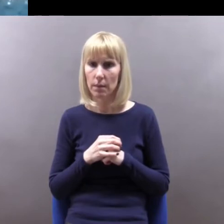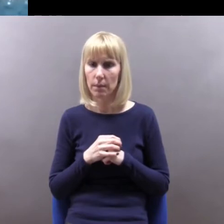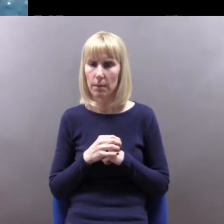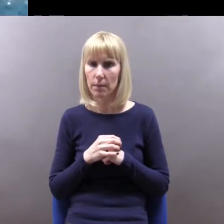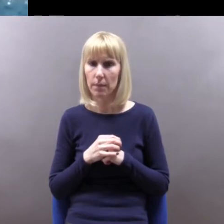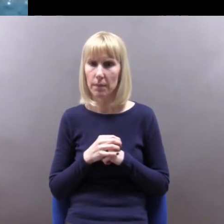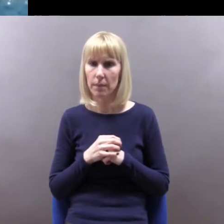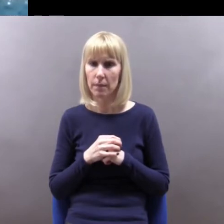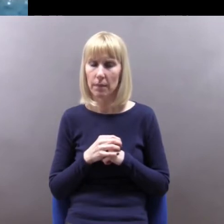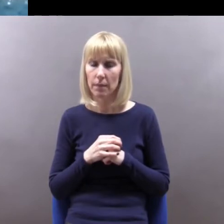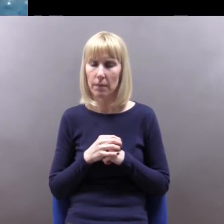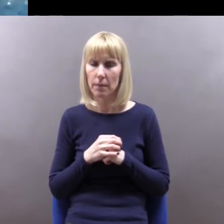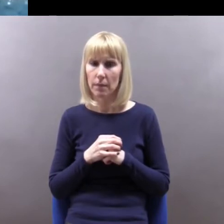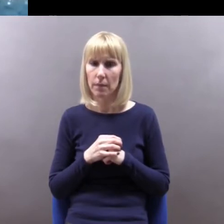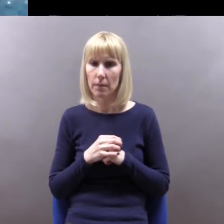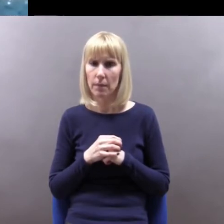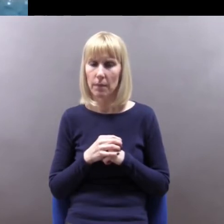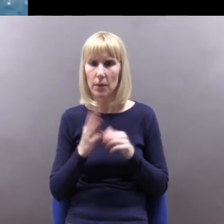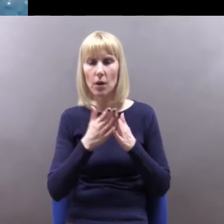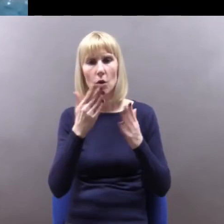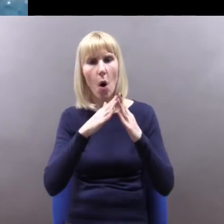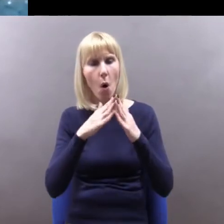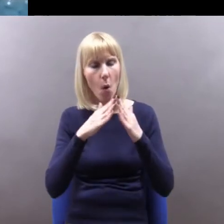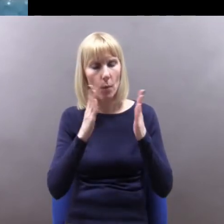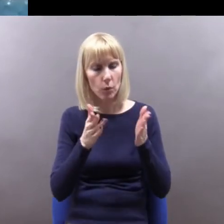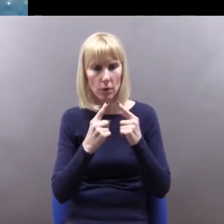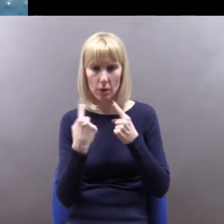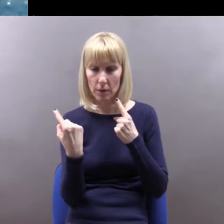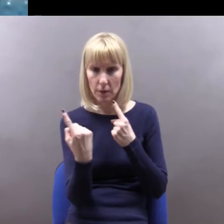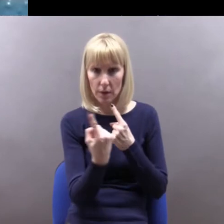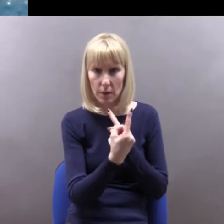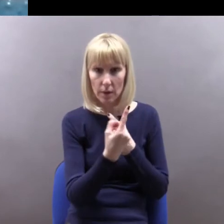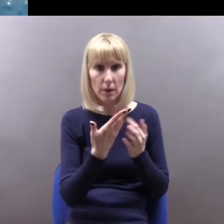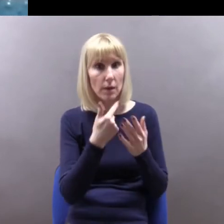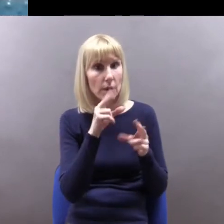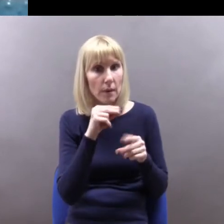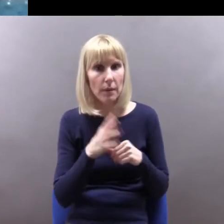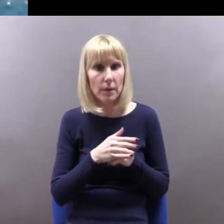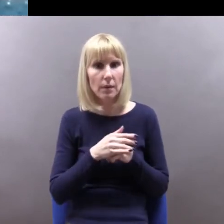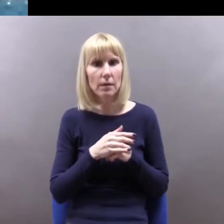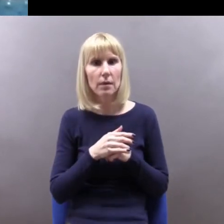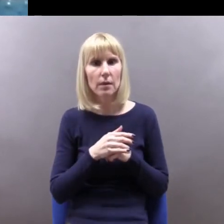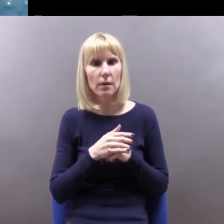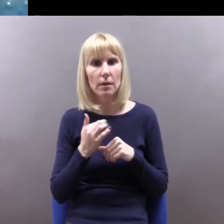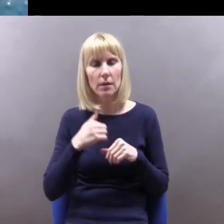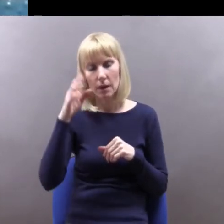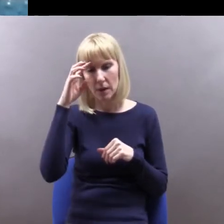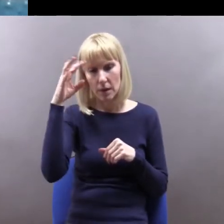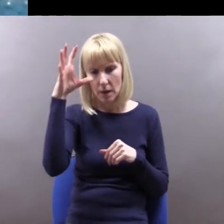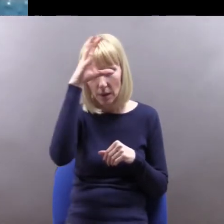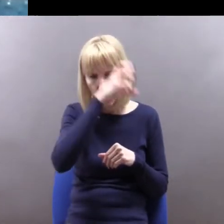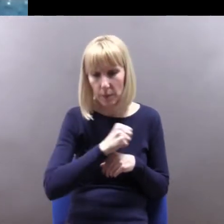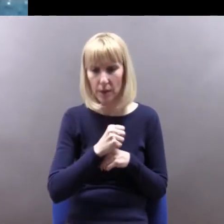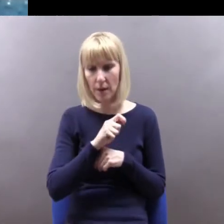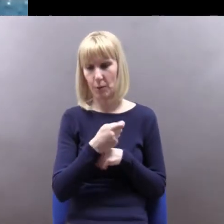co, wyszła do mnie, obeszłyśmy ten budynek i mówi do mnie, ja zapomniałam kluczyka, muszę iść